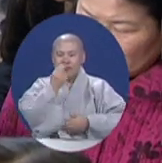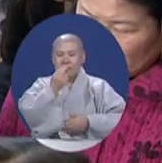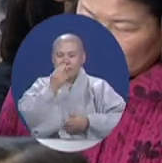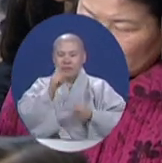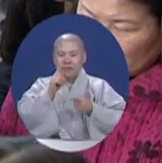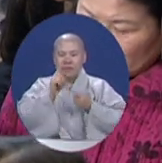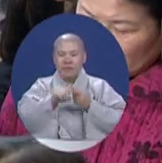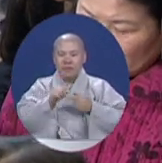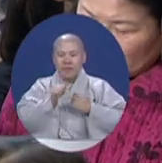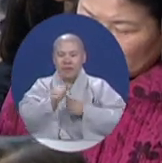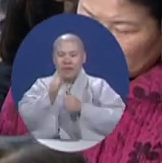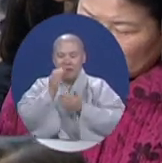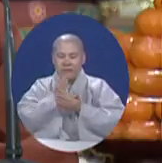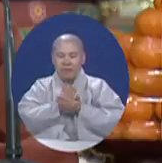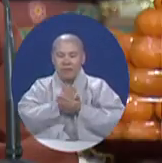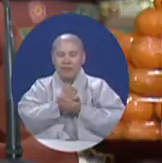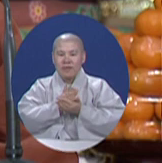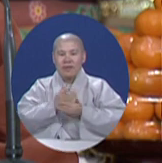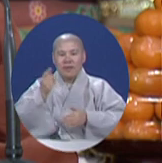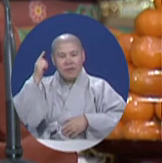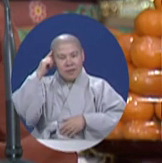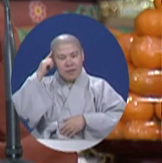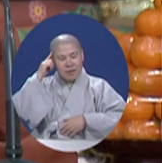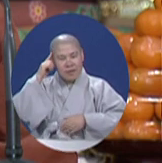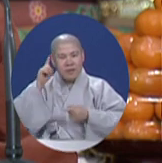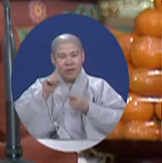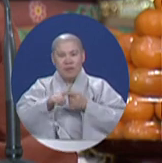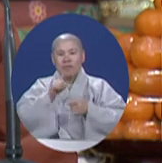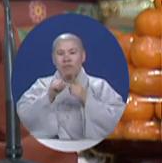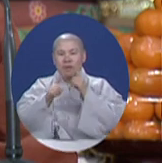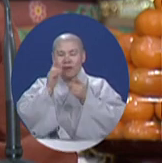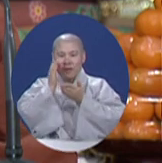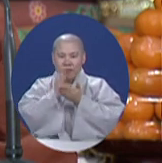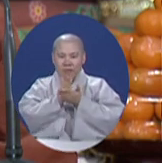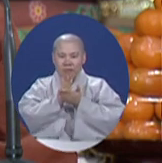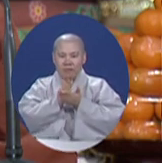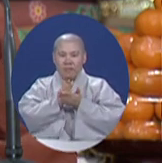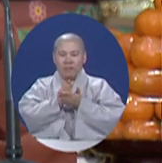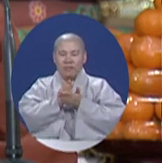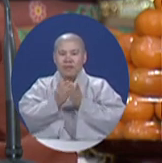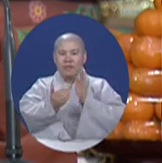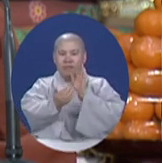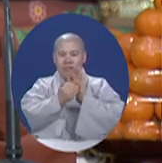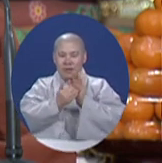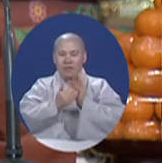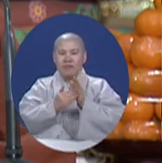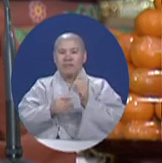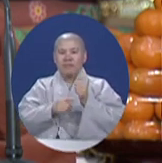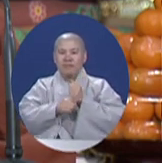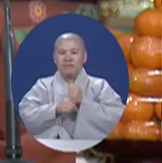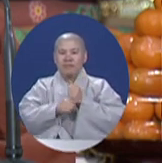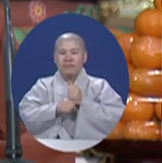대로 따라가지 말고 뭐 생각나는 대로 말하지 말고 이러면 이게 막는 거거든요.